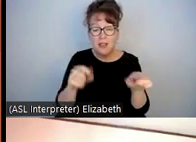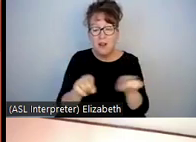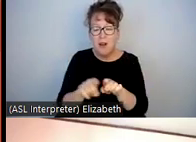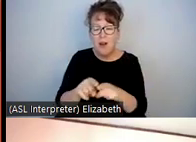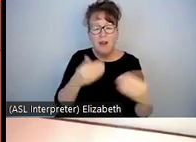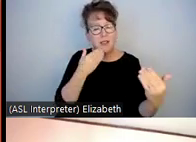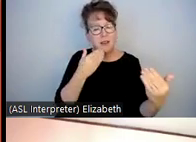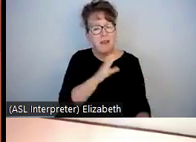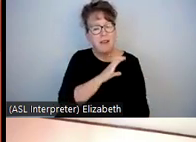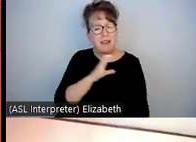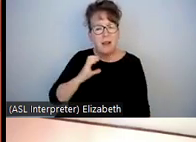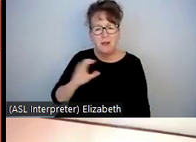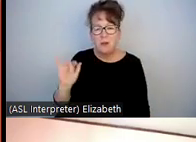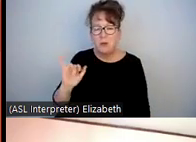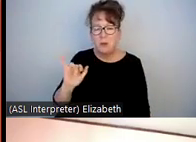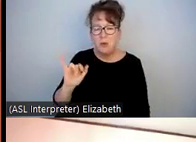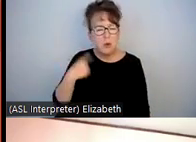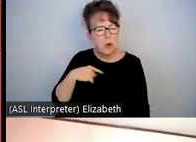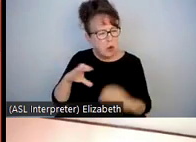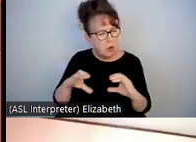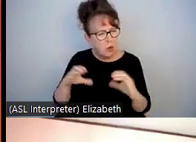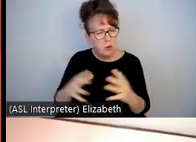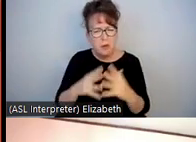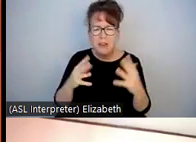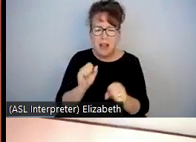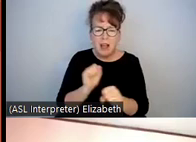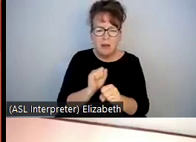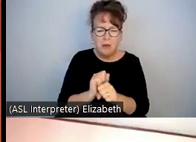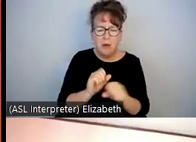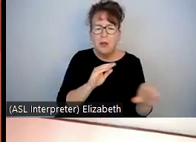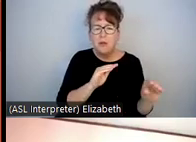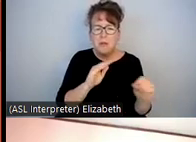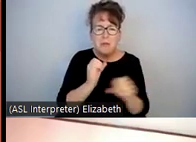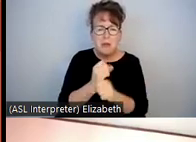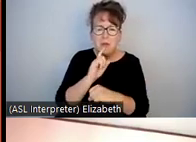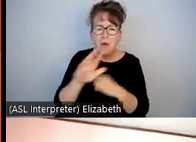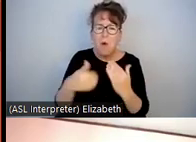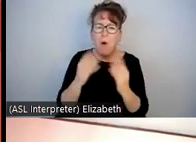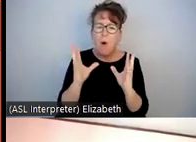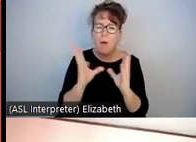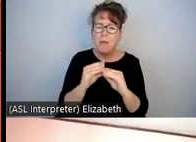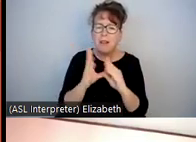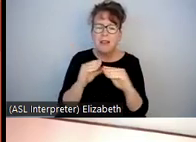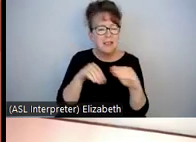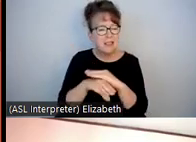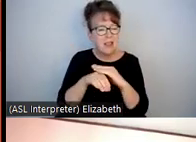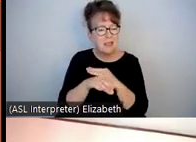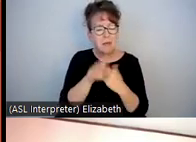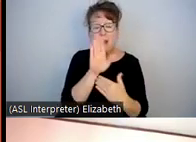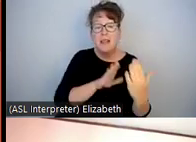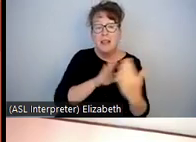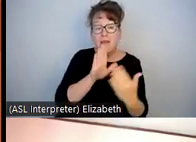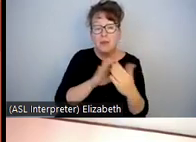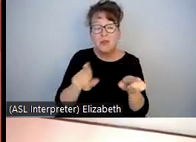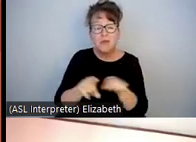đồng. Bởi vì chúng ta làm rất là nhiều việc để có thể có được cái cuộc họp này trực tuyến để cho cả các